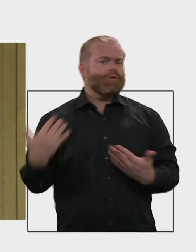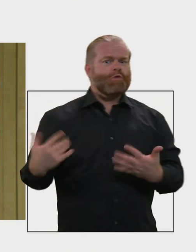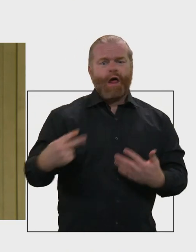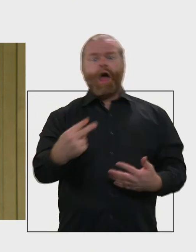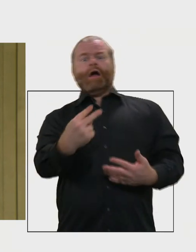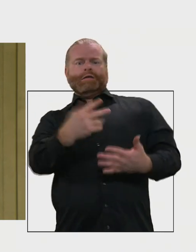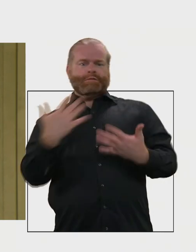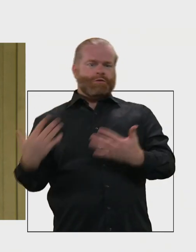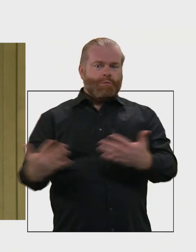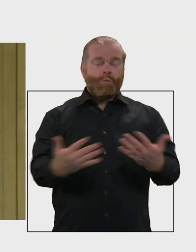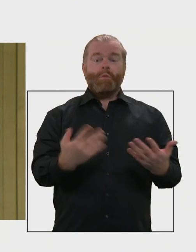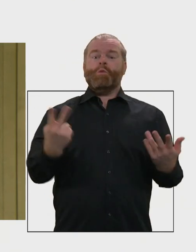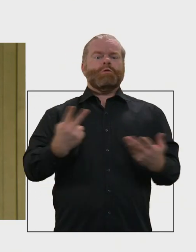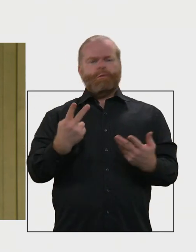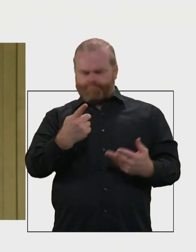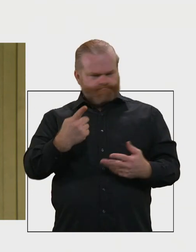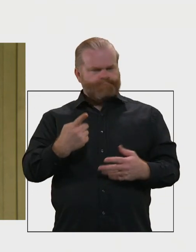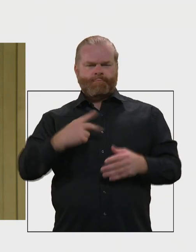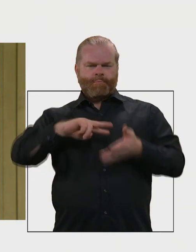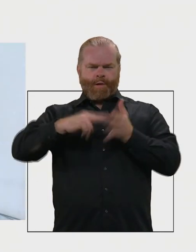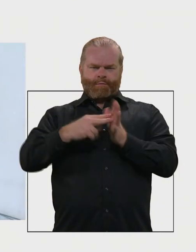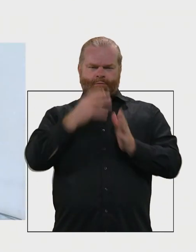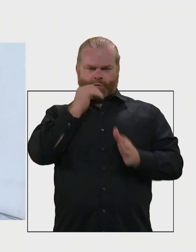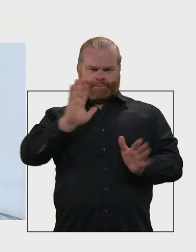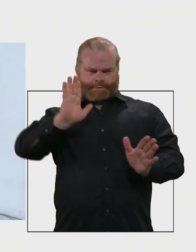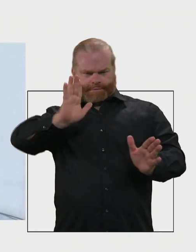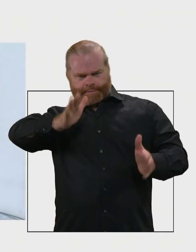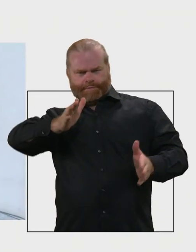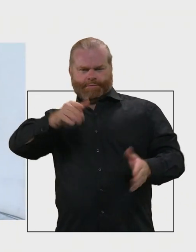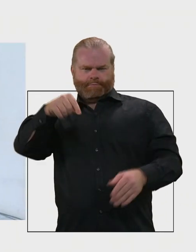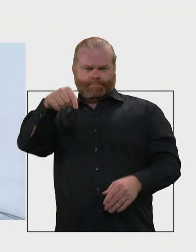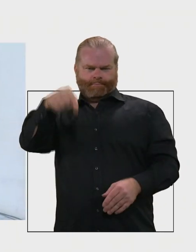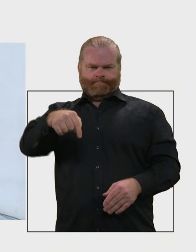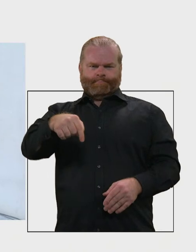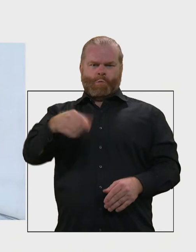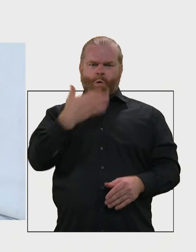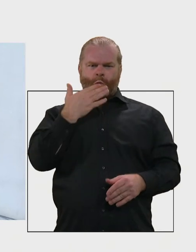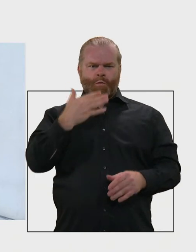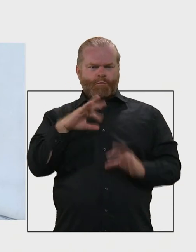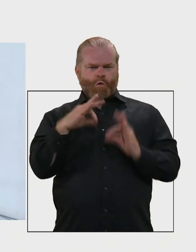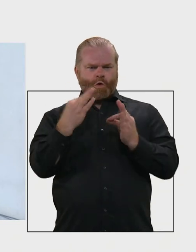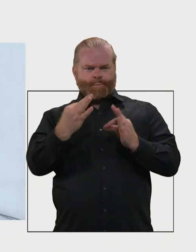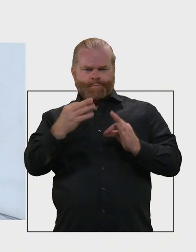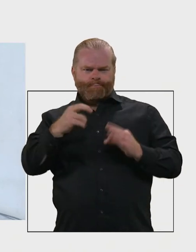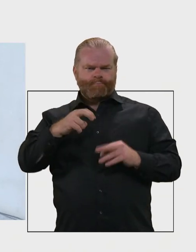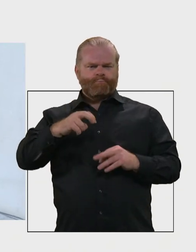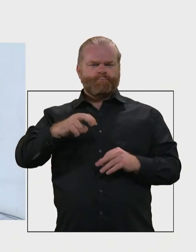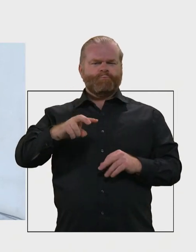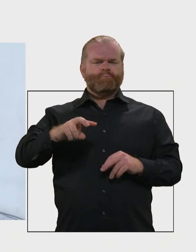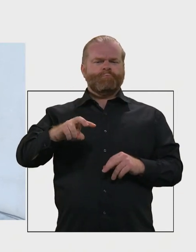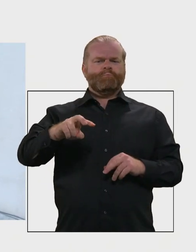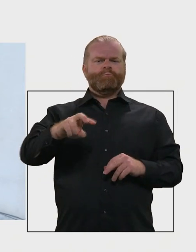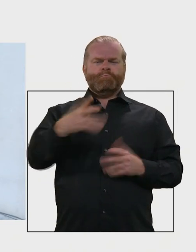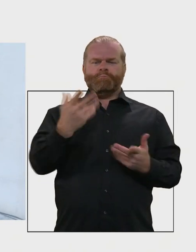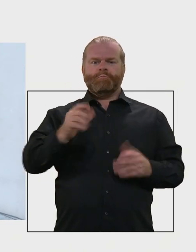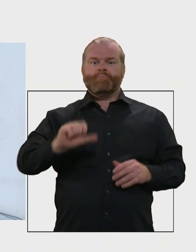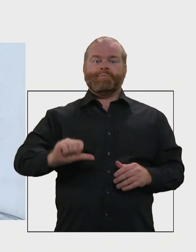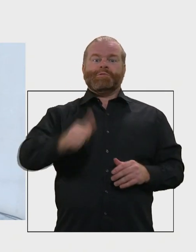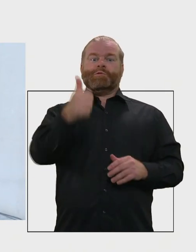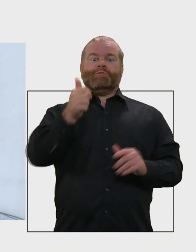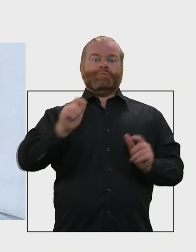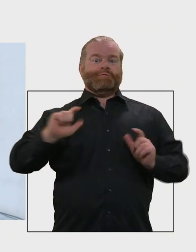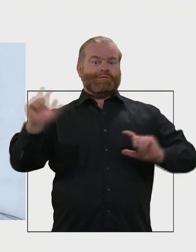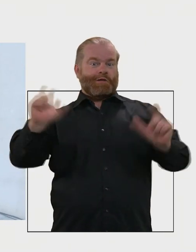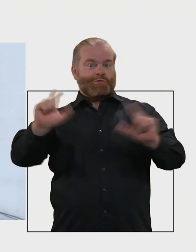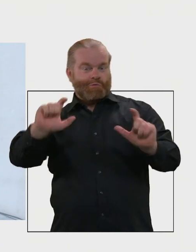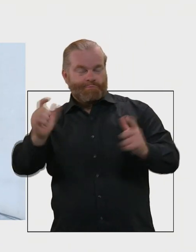heute mal wieder ins Humboldt-Forum zu gehen, zu einer besonderen Veranstaltung. Vielleicht wollen Sie auch nur einen Kaffee trinken oder Ihrem Besuch